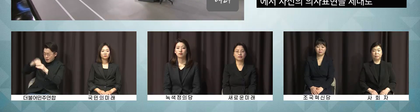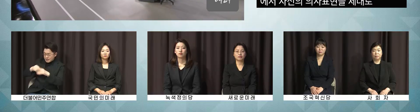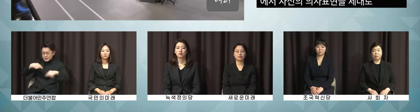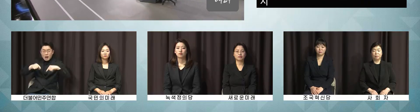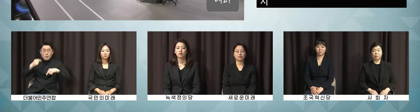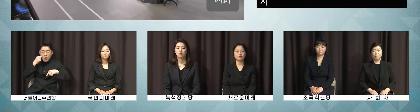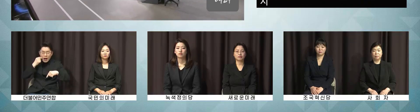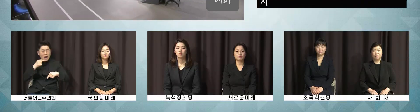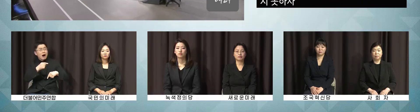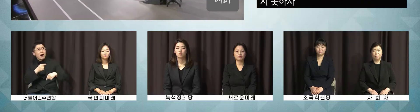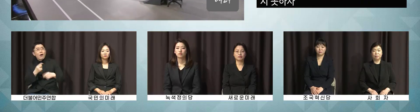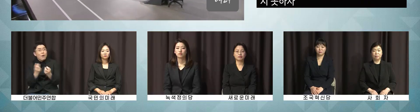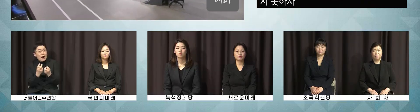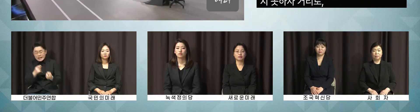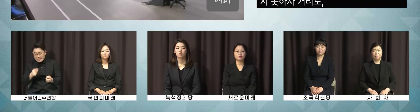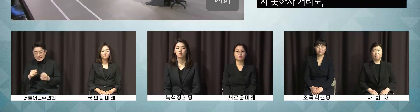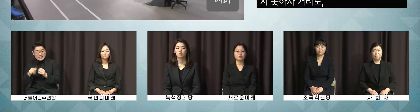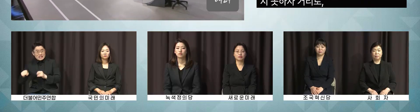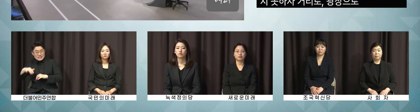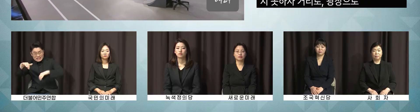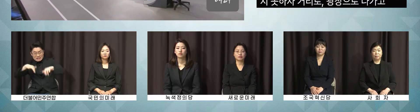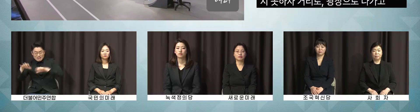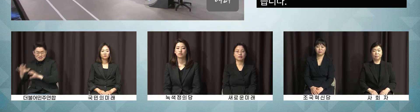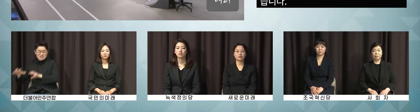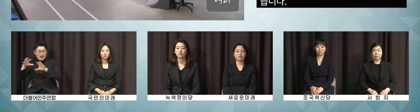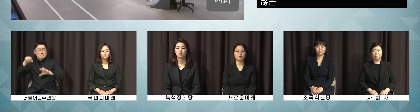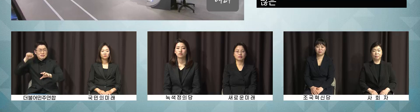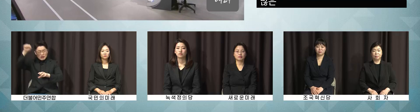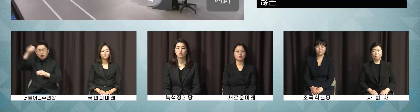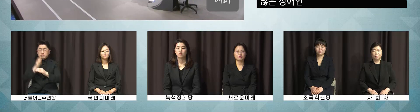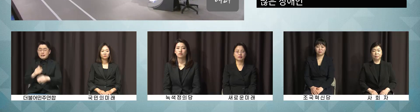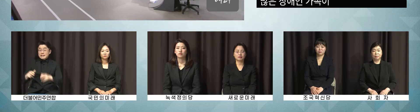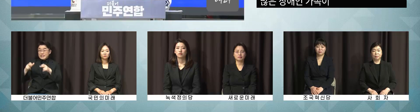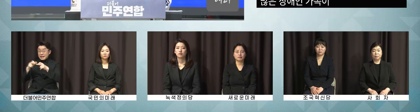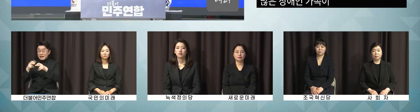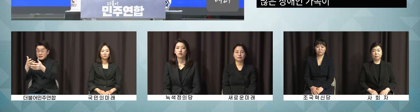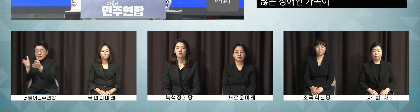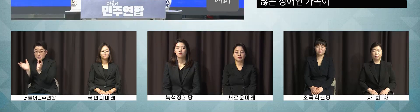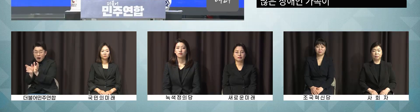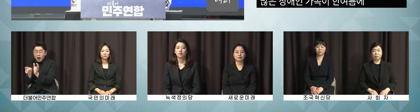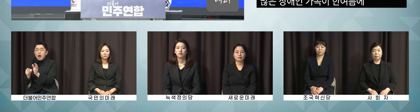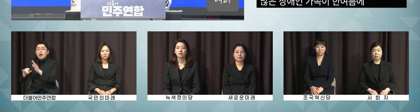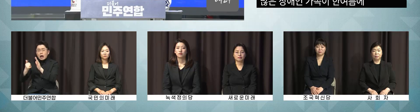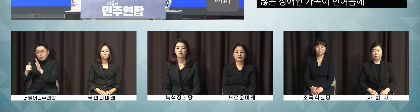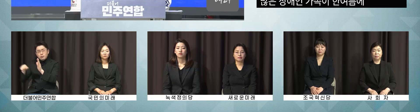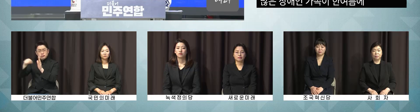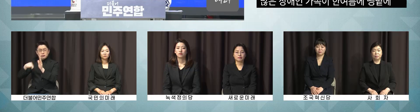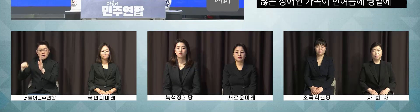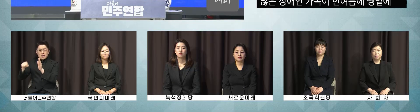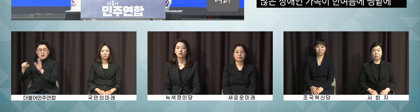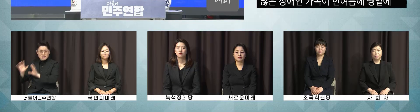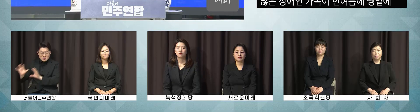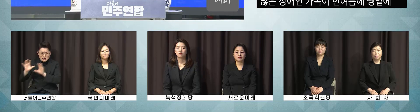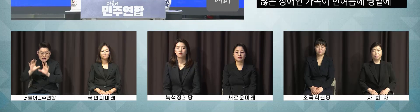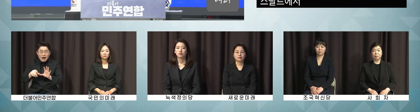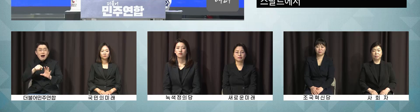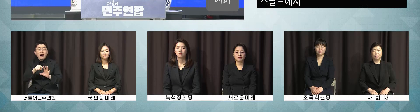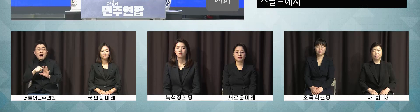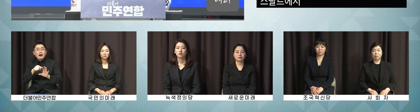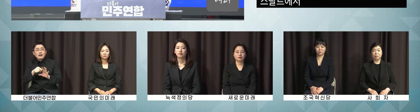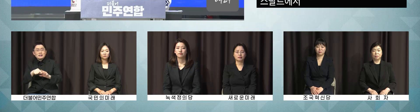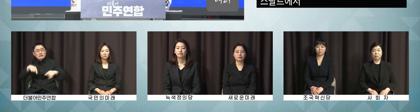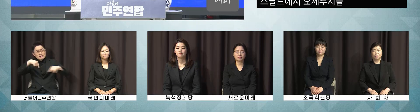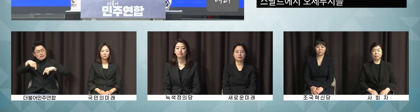못하자 거리로 광장으로 나가고 있습니다. 많은 장애인 가족이 한여름에 땡볕의 아스팔트에서 오체 투지를 하는